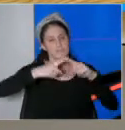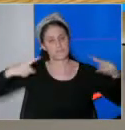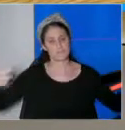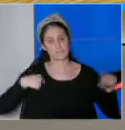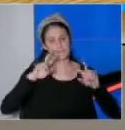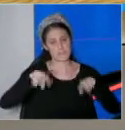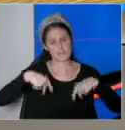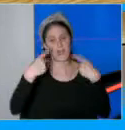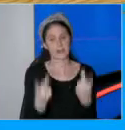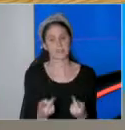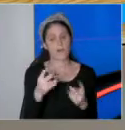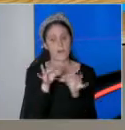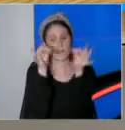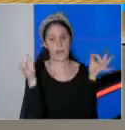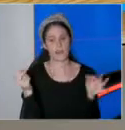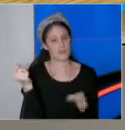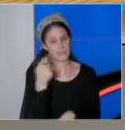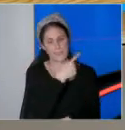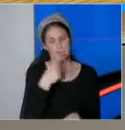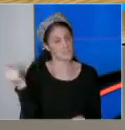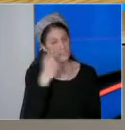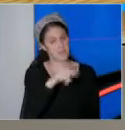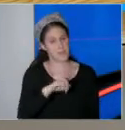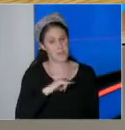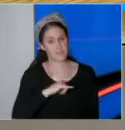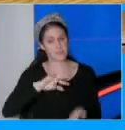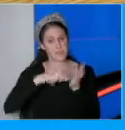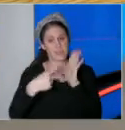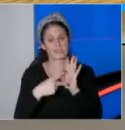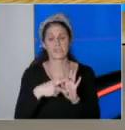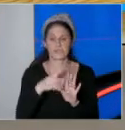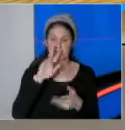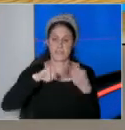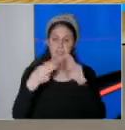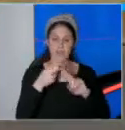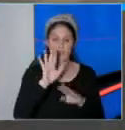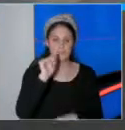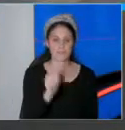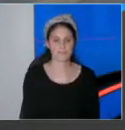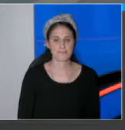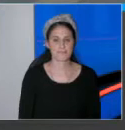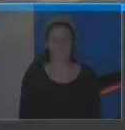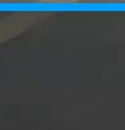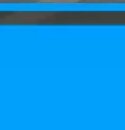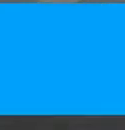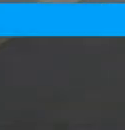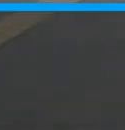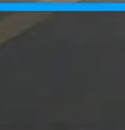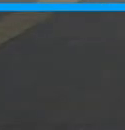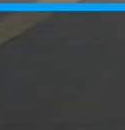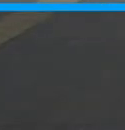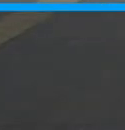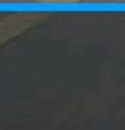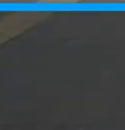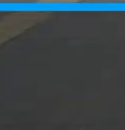אנחנו נחזור, התחלנו רק את השבוע, שבוע מעניין מאוד פוליטית, ציוצי ערב, אנחנו נתראה, להתראות. We'll be right back.